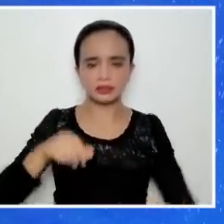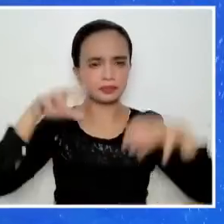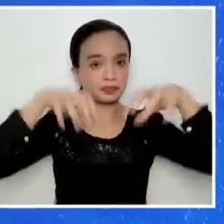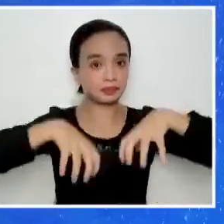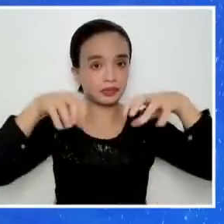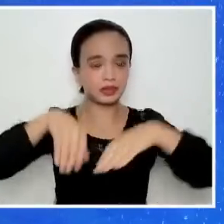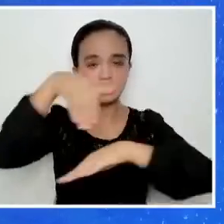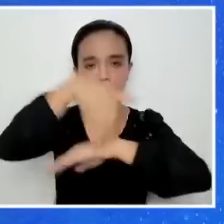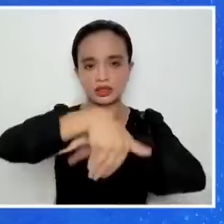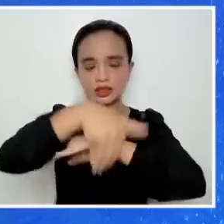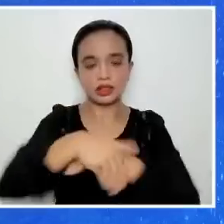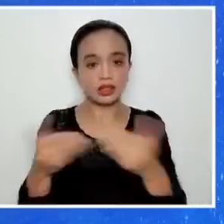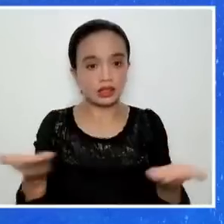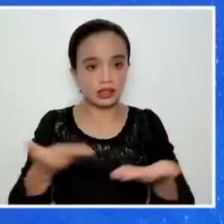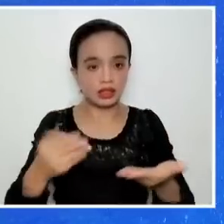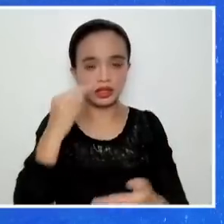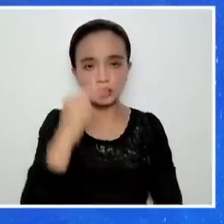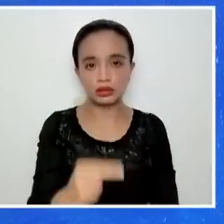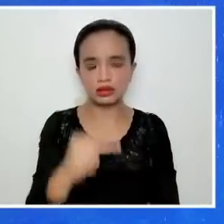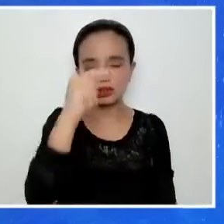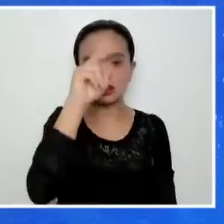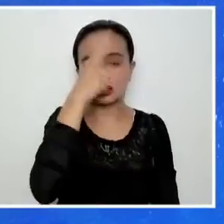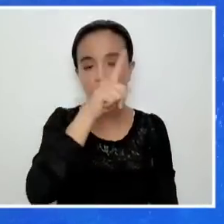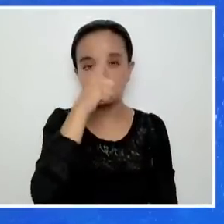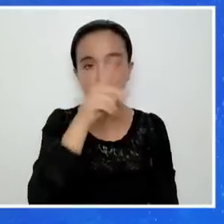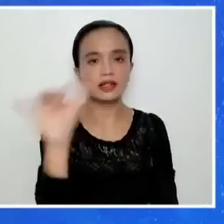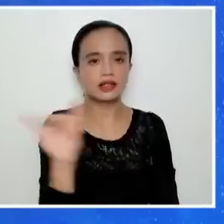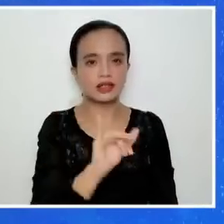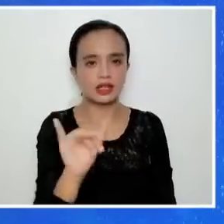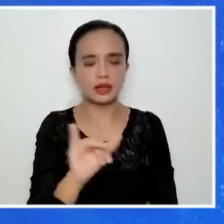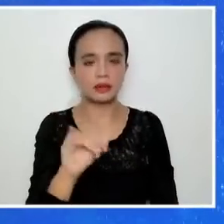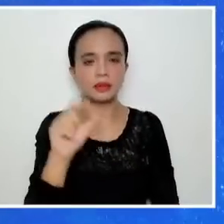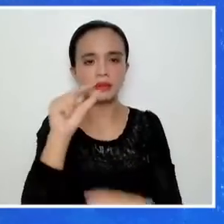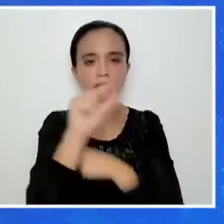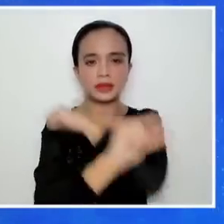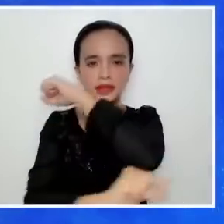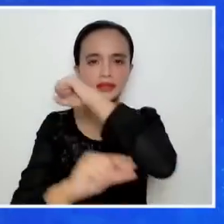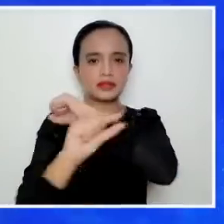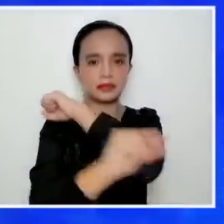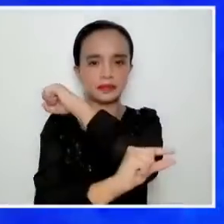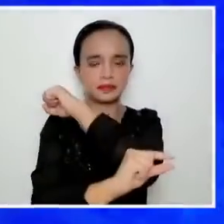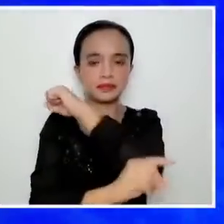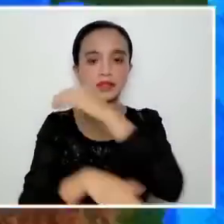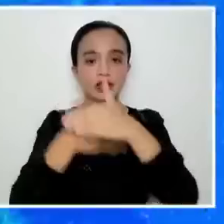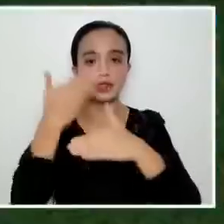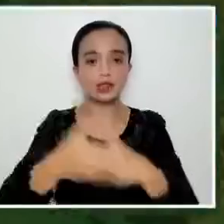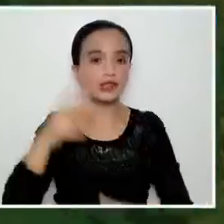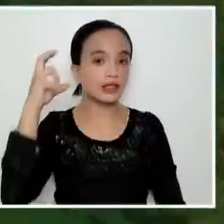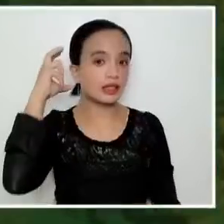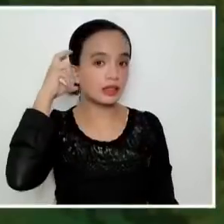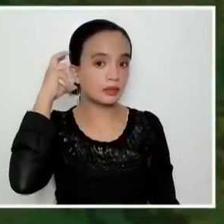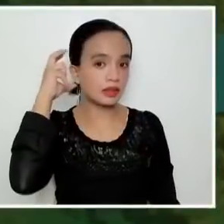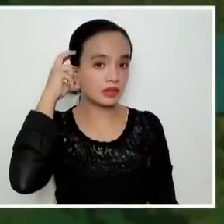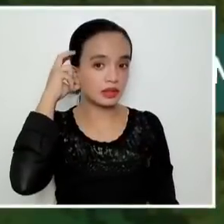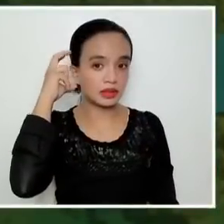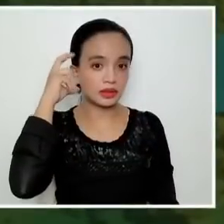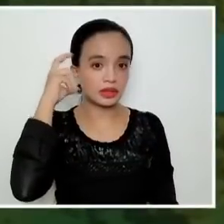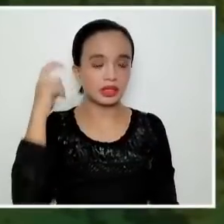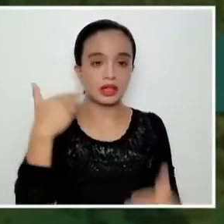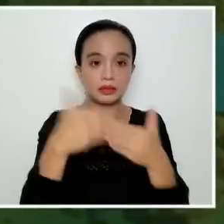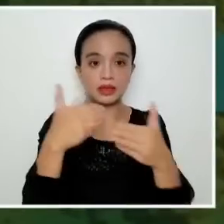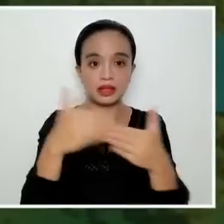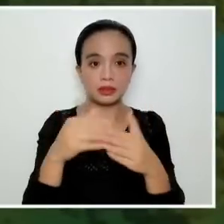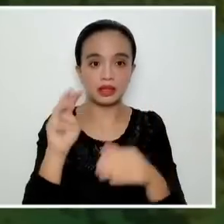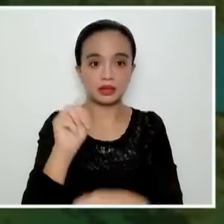sa ilang lugar dito po sa Northern Luzon at maging sa Quezon Province. Sa Legazpi City naman, malapit sa Nag-aalborotong Mayon